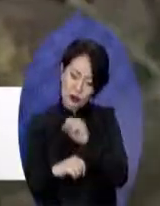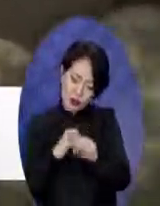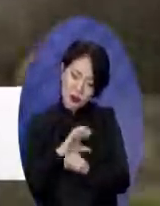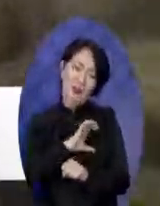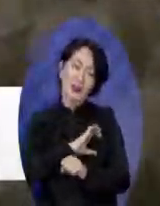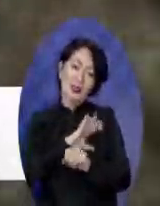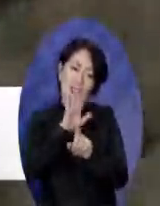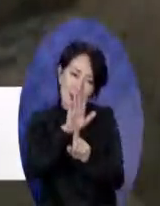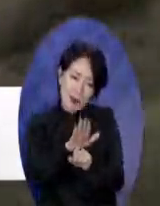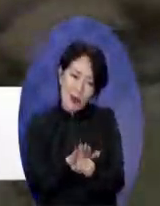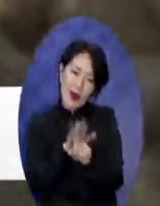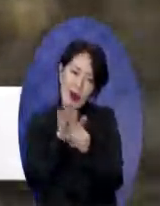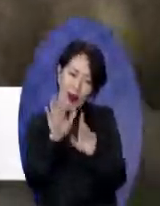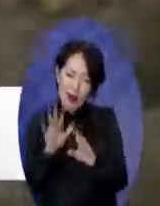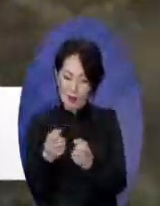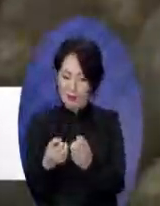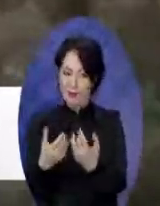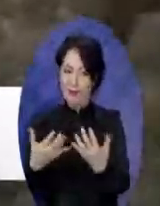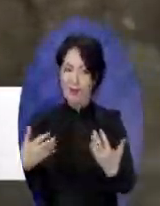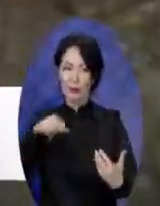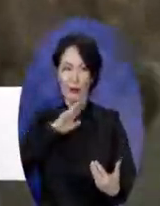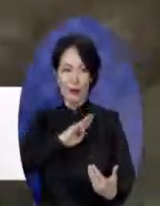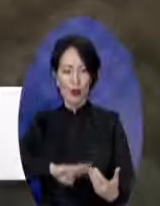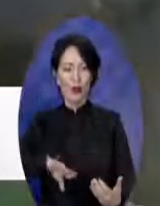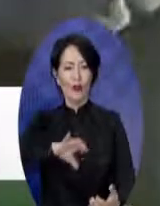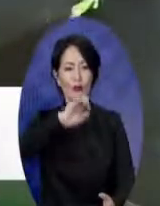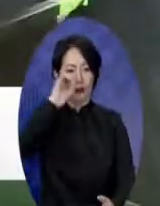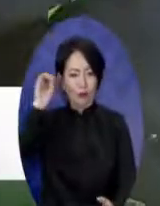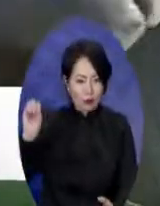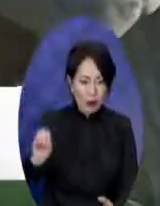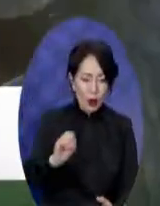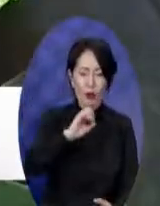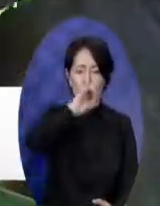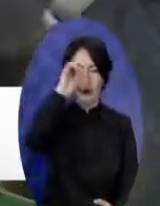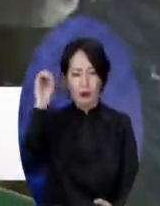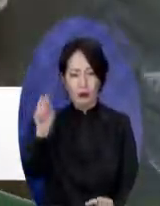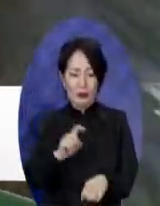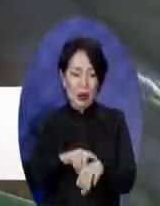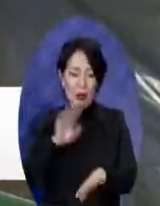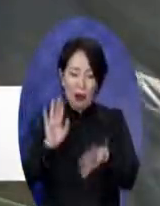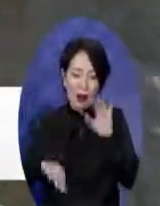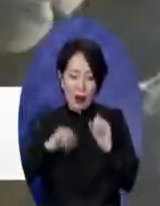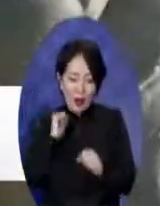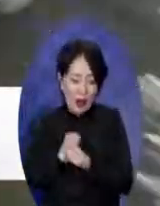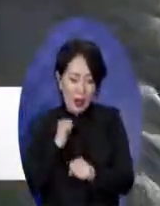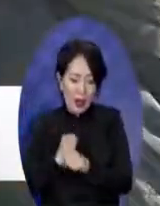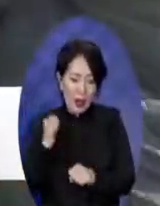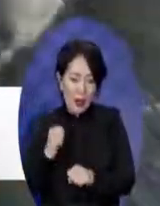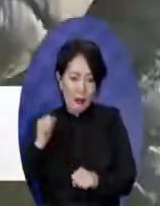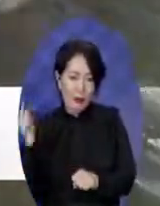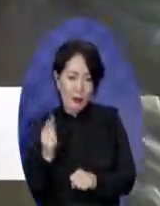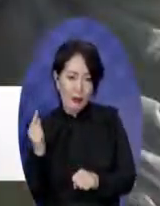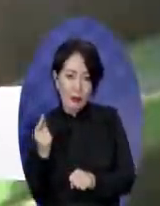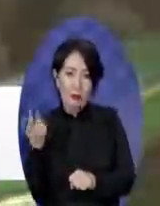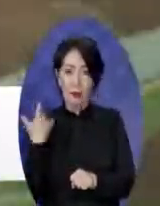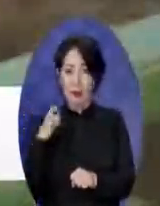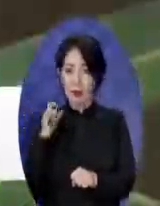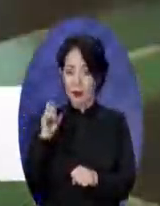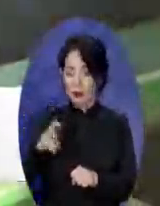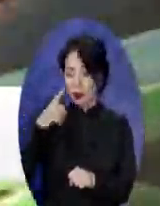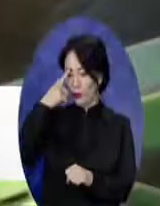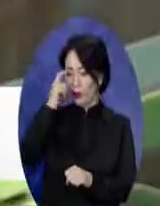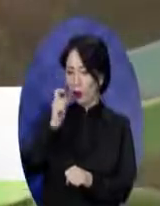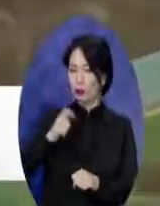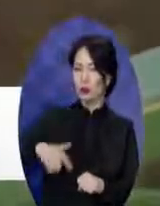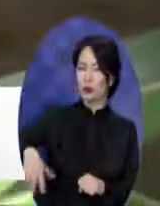ногоо бүрээ улам арван болгохын төлөө хоёр нарны хооронд цаггүй хөдөлмөрлж ирсэн юм. Шудраг хөдөлмөрийнхөө үрээр Монгол түмнээ